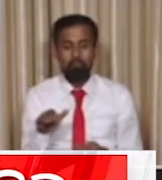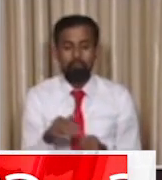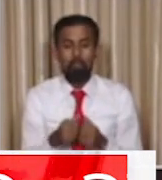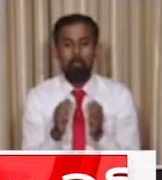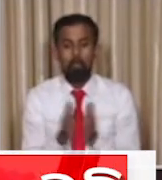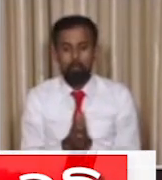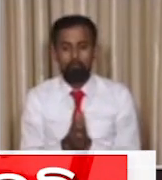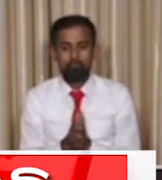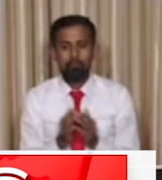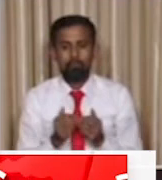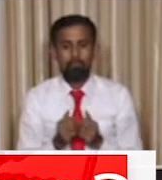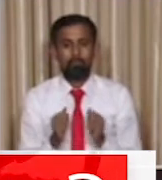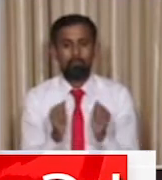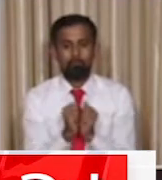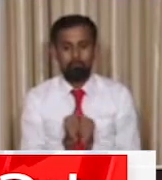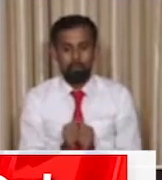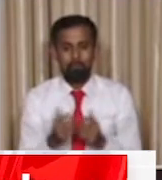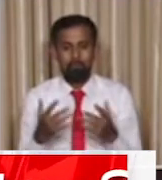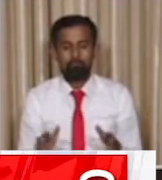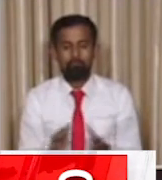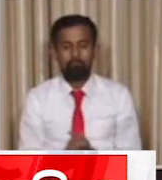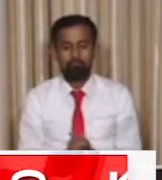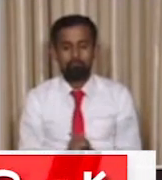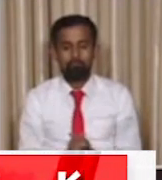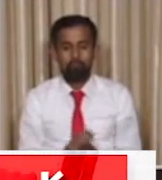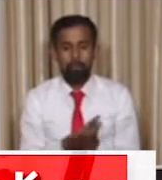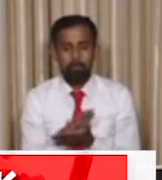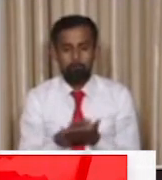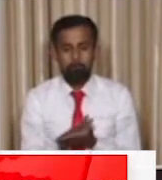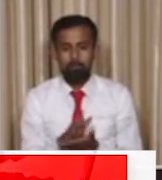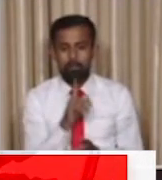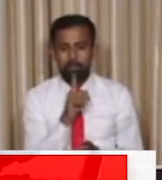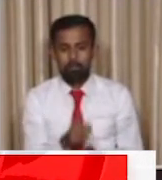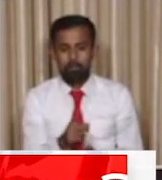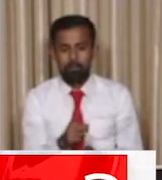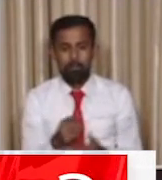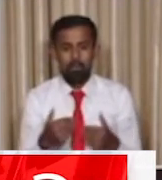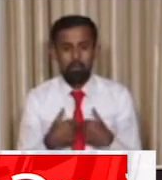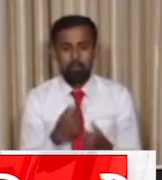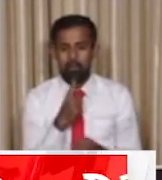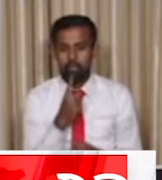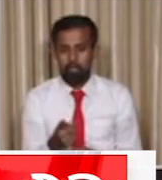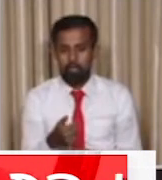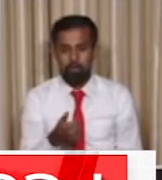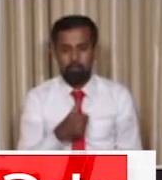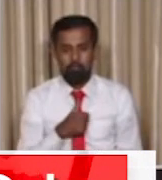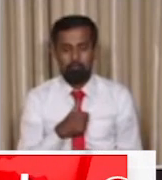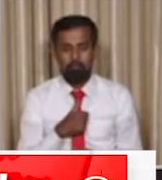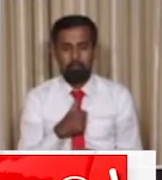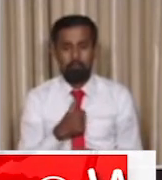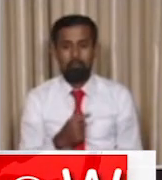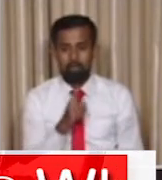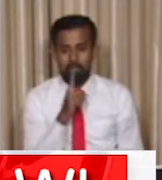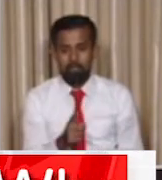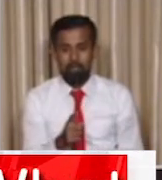හැම දෙනාම තමන්ගේ කාර්යභාරය ඉෂ්ට කරා ඒකෙදි ඉතාම පැහැදිලි ගරු මන්ත්‍රීතුමිය අපි කියන්න කැමති මේ මම ඒකයි